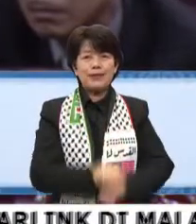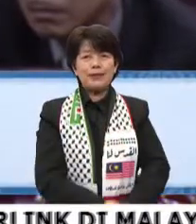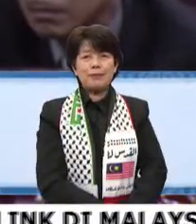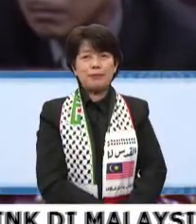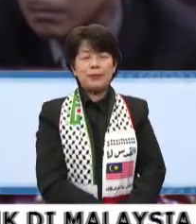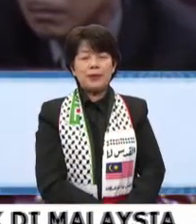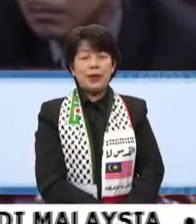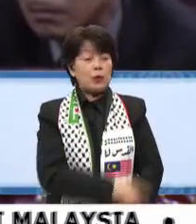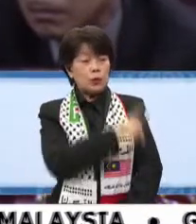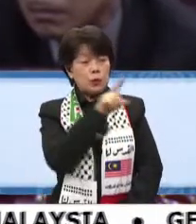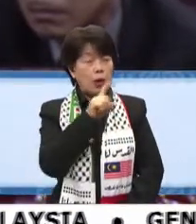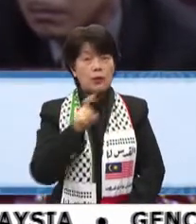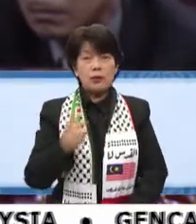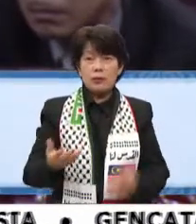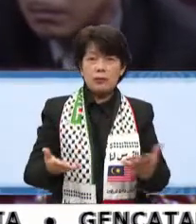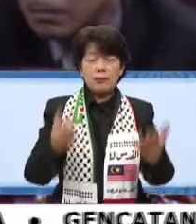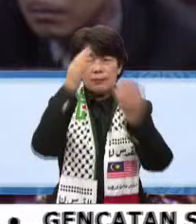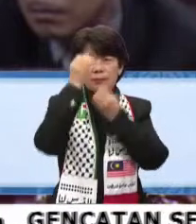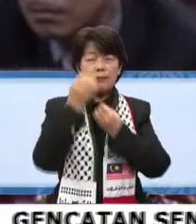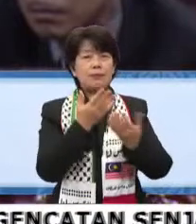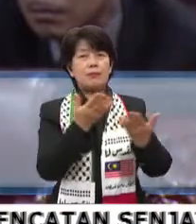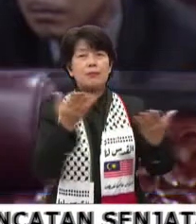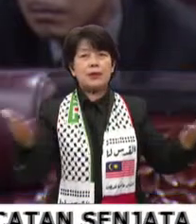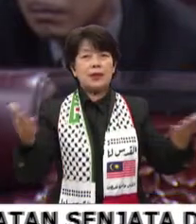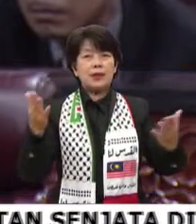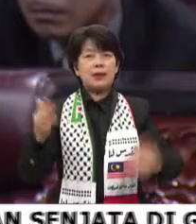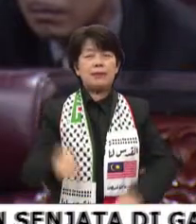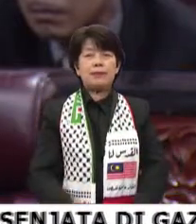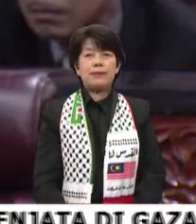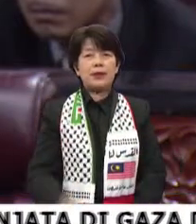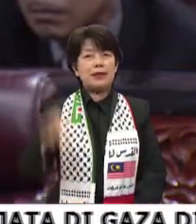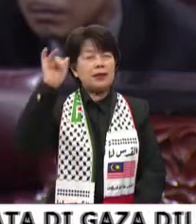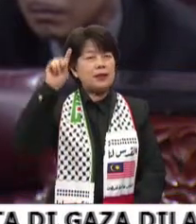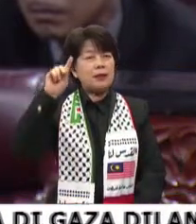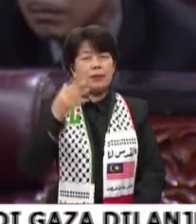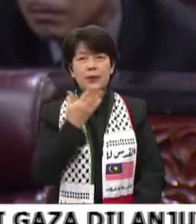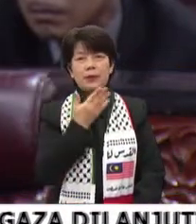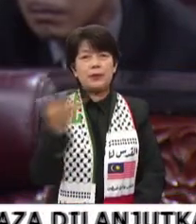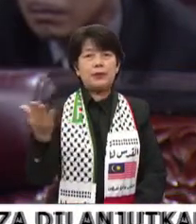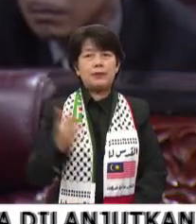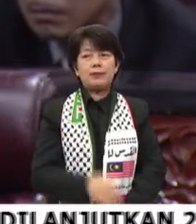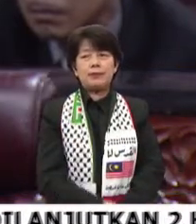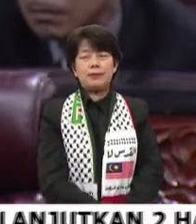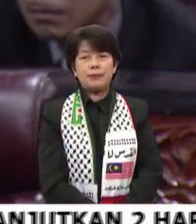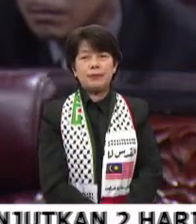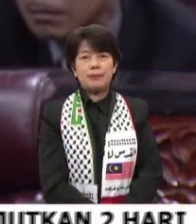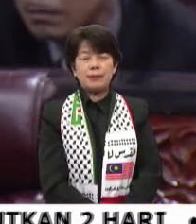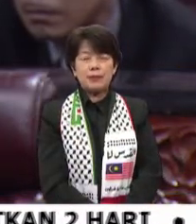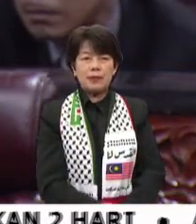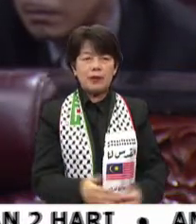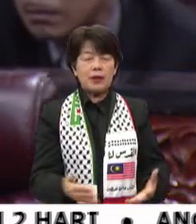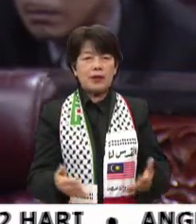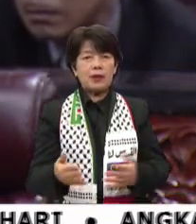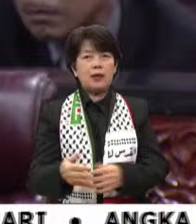dikemukakan untuk makluman Tan Sri yang di-pertua Pengkalan laut tunarifziah